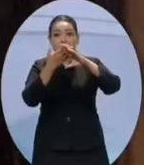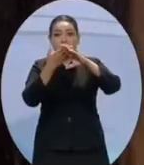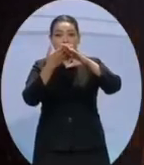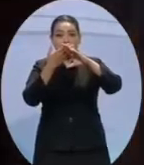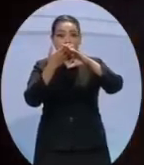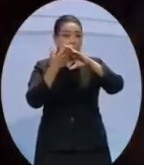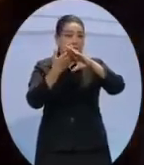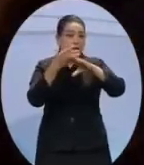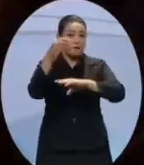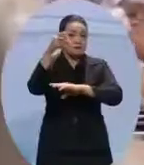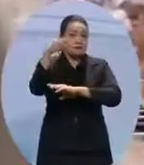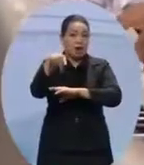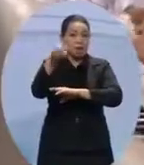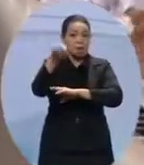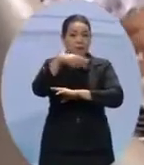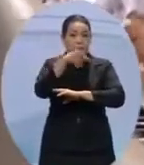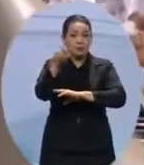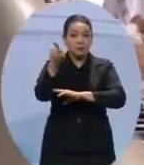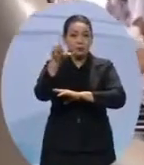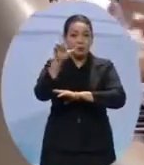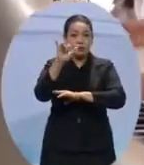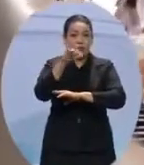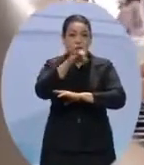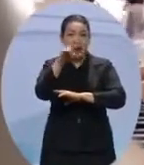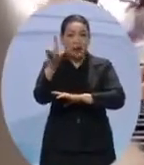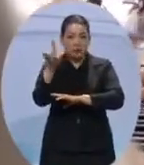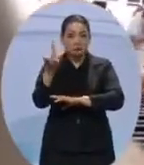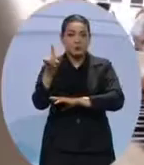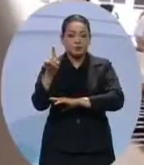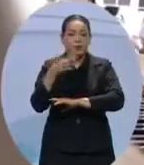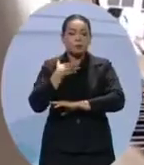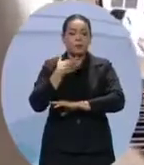muốn tạo ra một sân chơi bổ ích để các em có thể thể hiện tài năng của